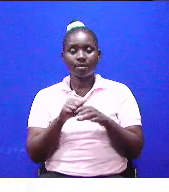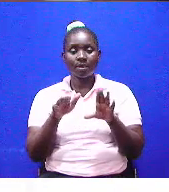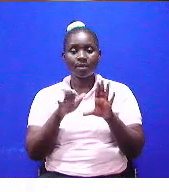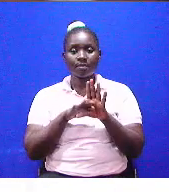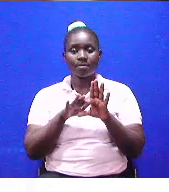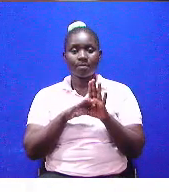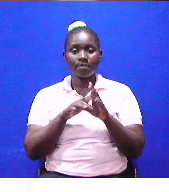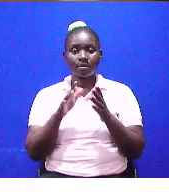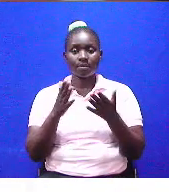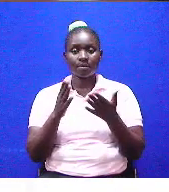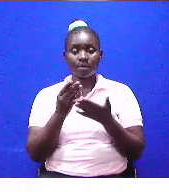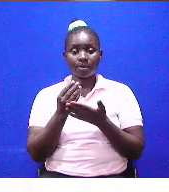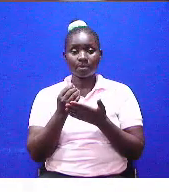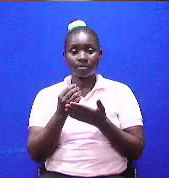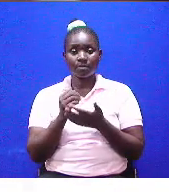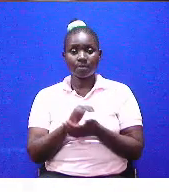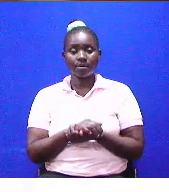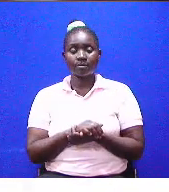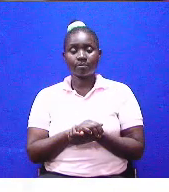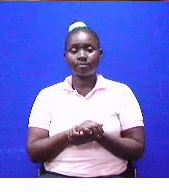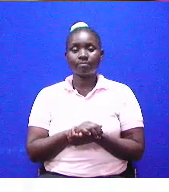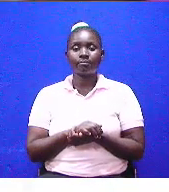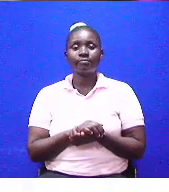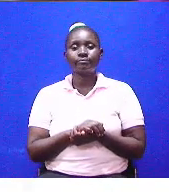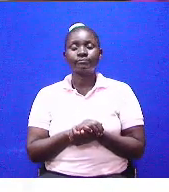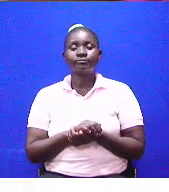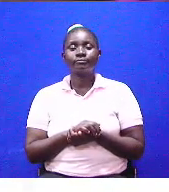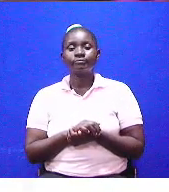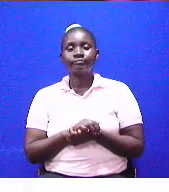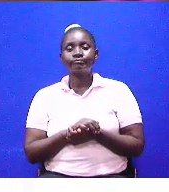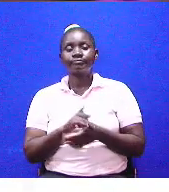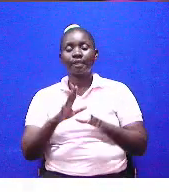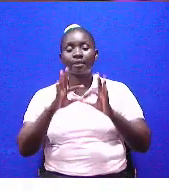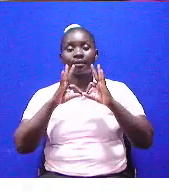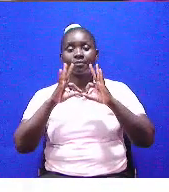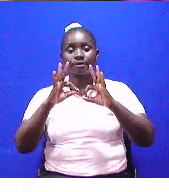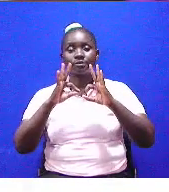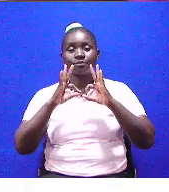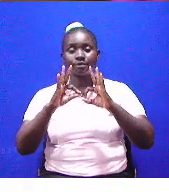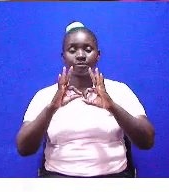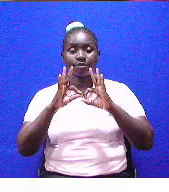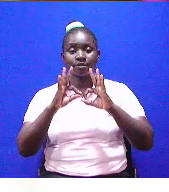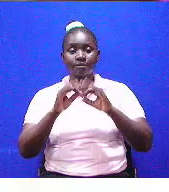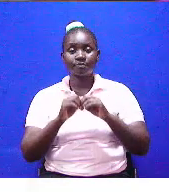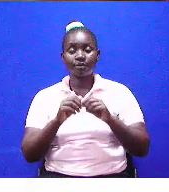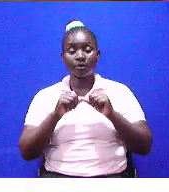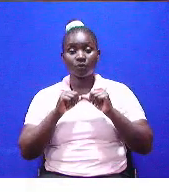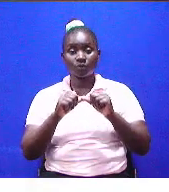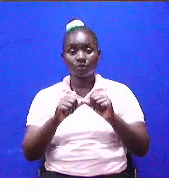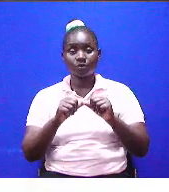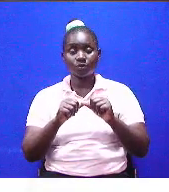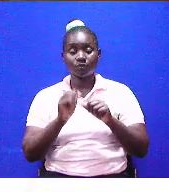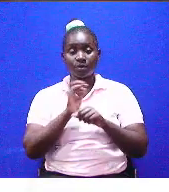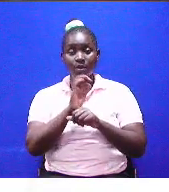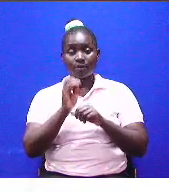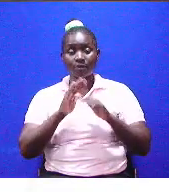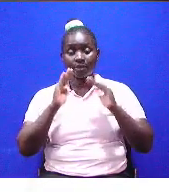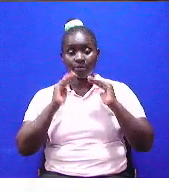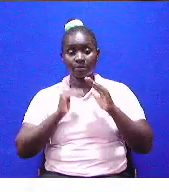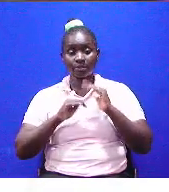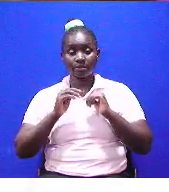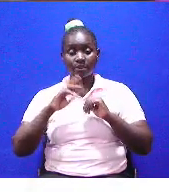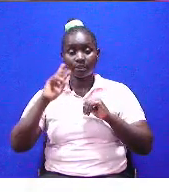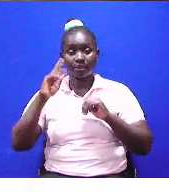pesa zao. Nanyina bo, asi ganga yokurandia nchiri. Iko bagenderete gusabira murembe imenyense ya